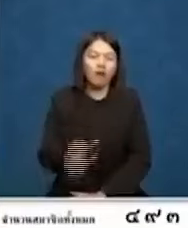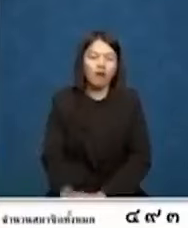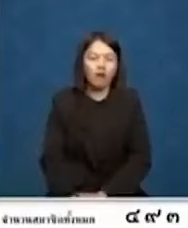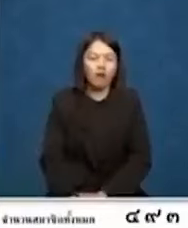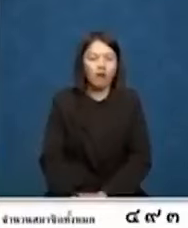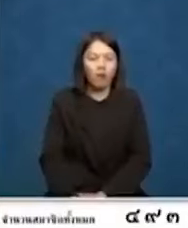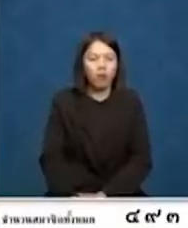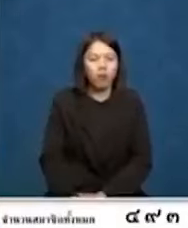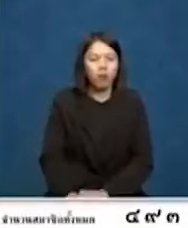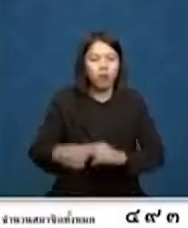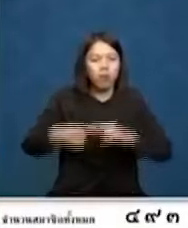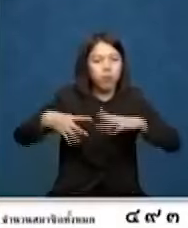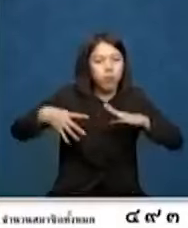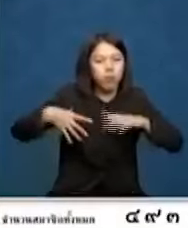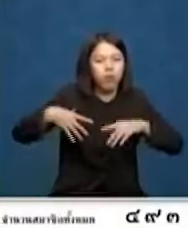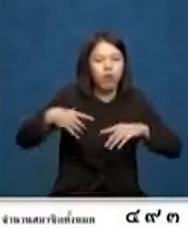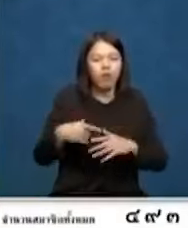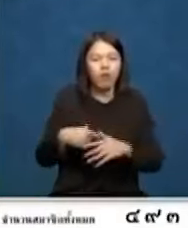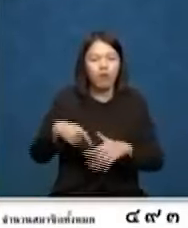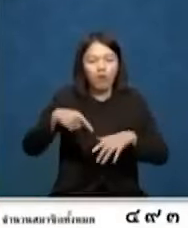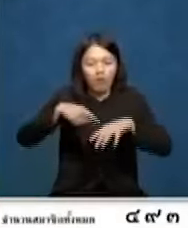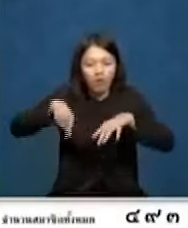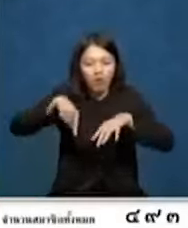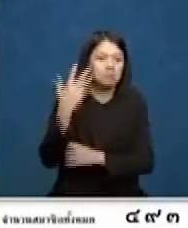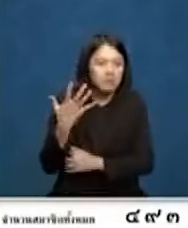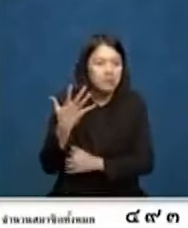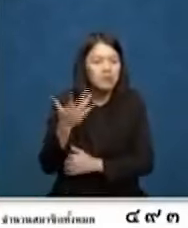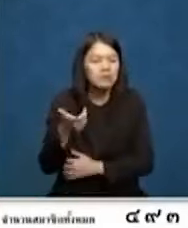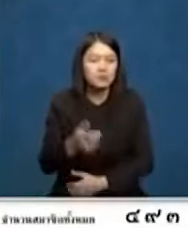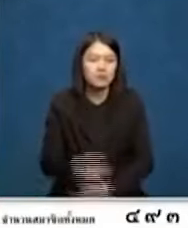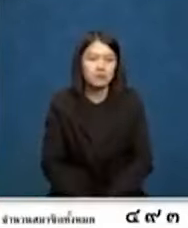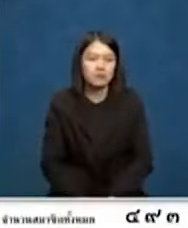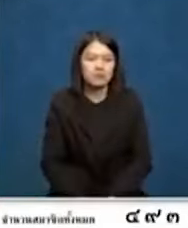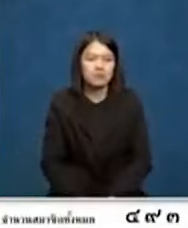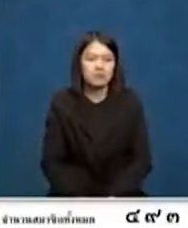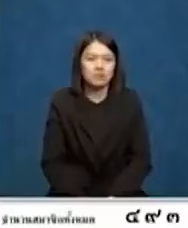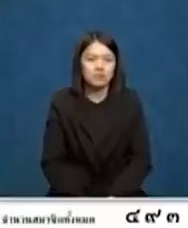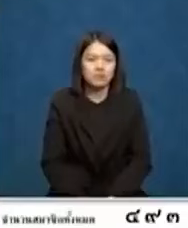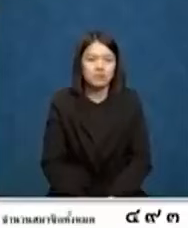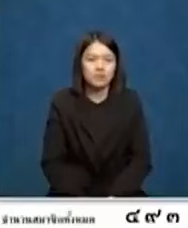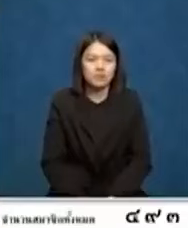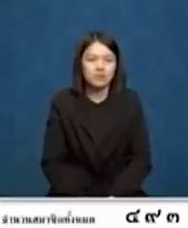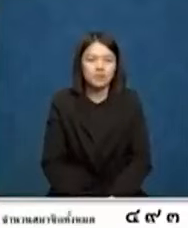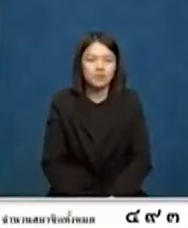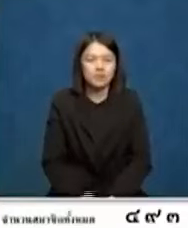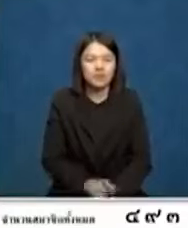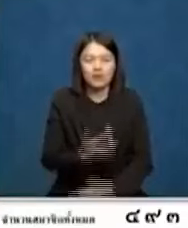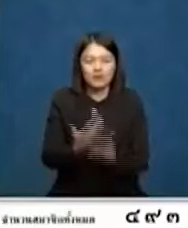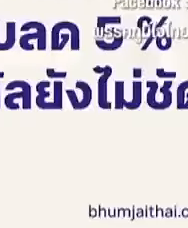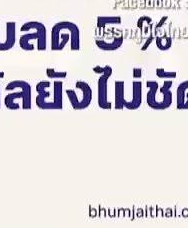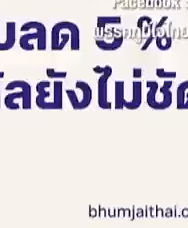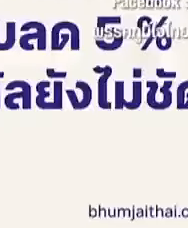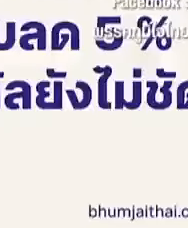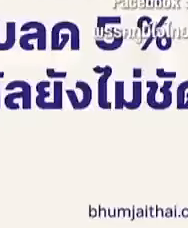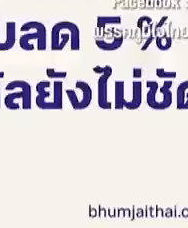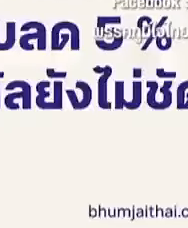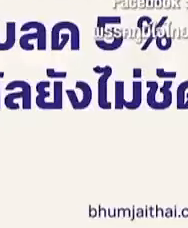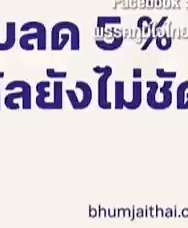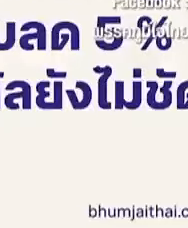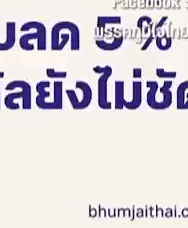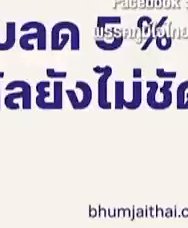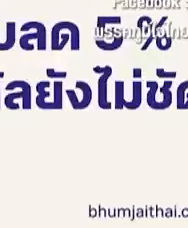นะเพราะว่าเป็นการส่งสัญญาณที่ผิดนะแล้วก็สสพรรคภูมิใจไทย คุณณัชชนนท์นะภาพรวมหนุนนะ